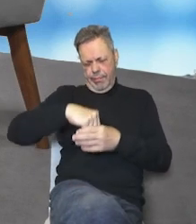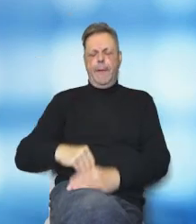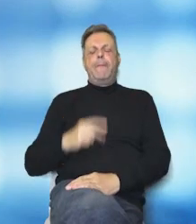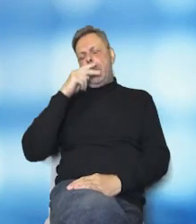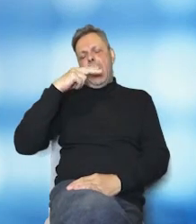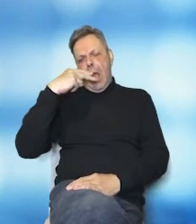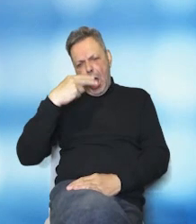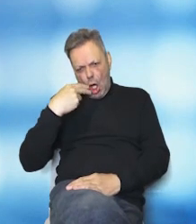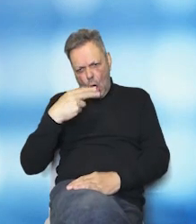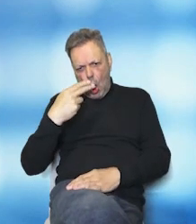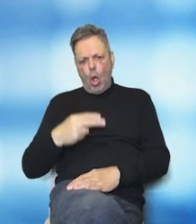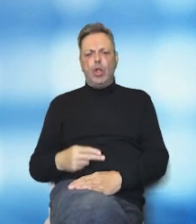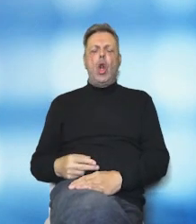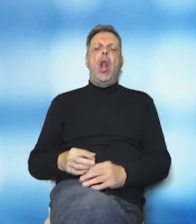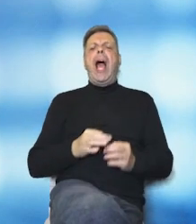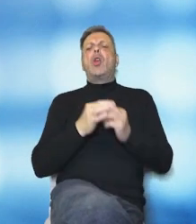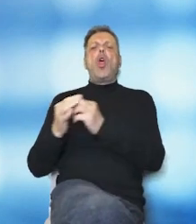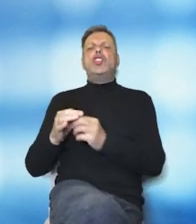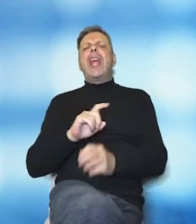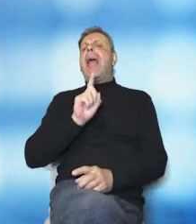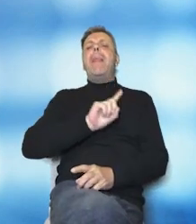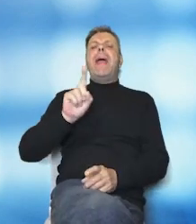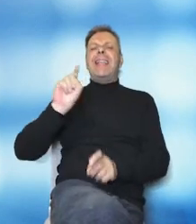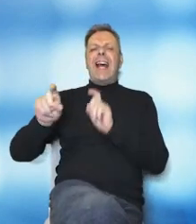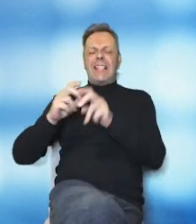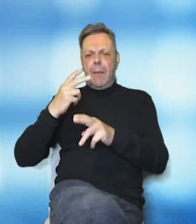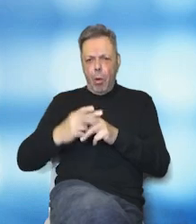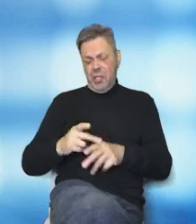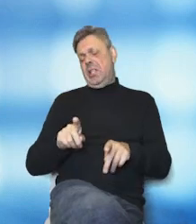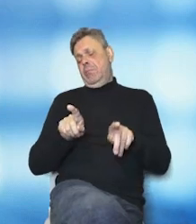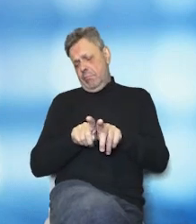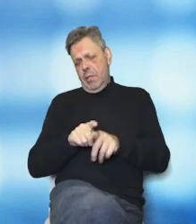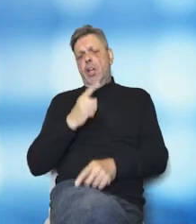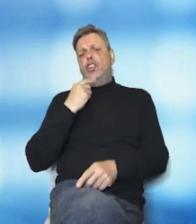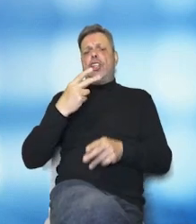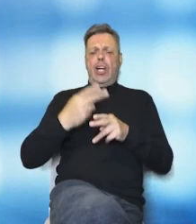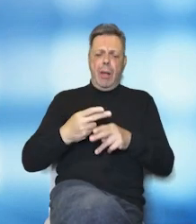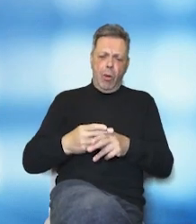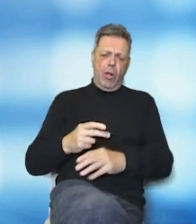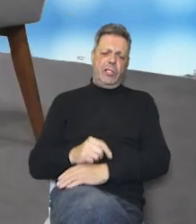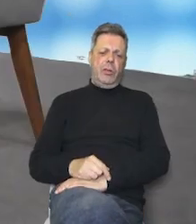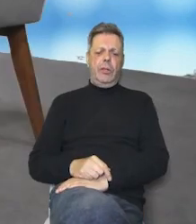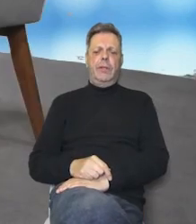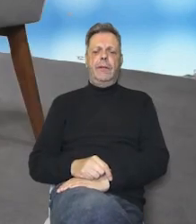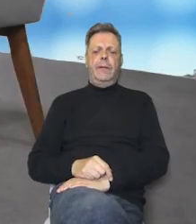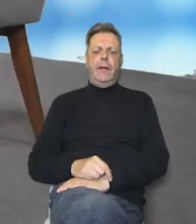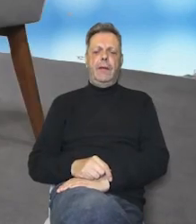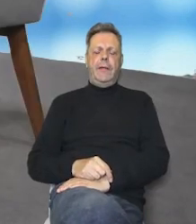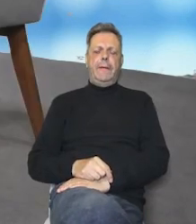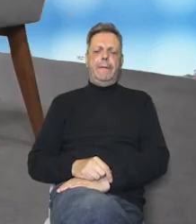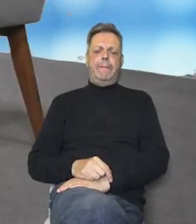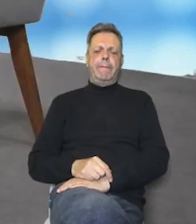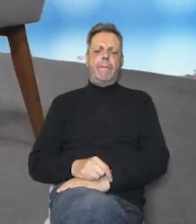Kontrola kroničnih nezaraznih bolesti, pa tako i šećerne bolesti, OKP, je astma. Jedan, tako